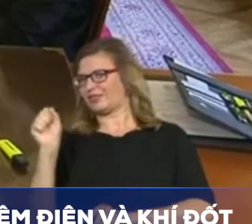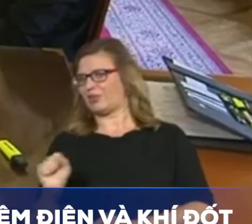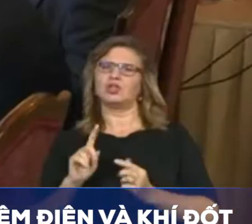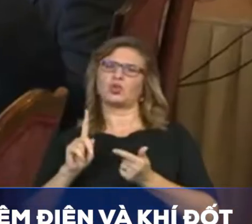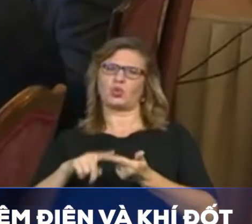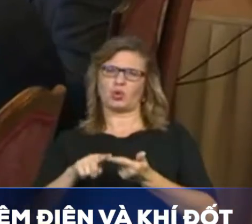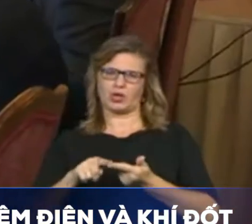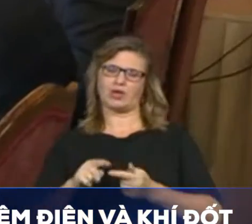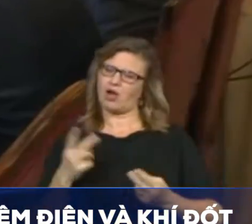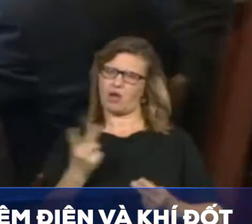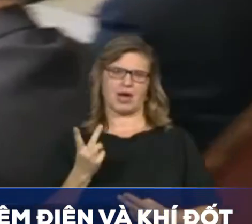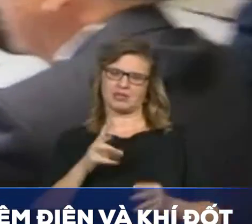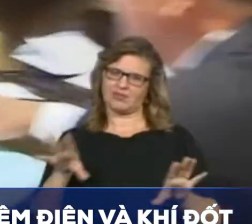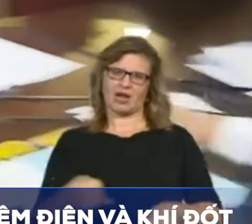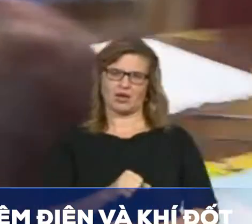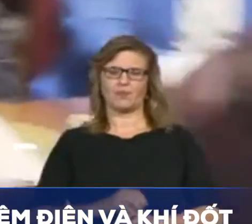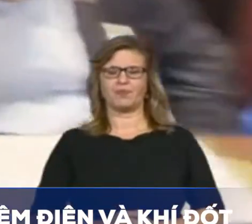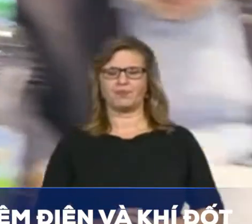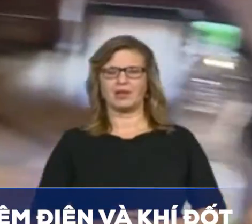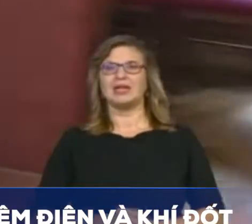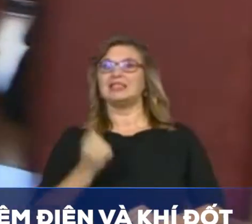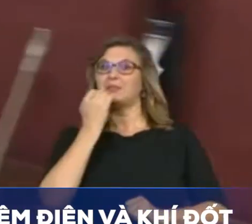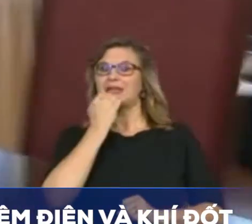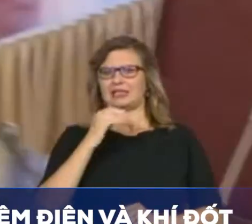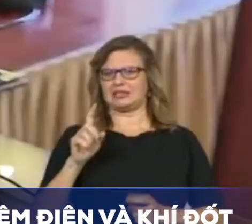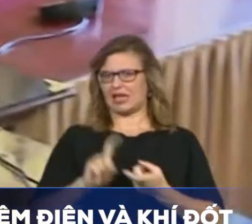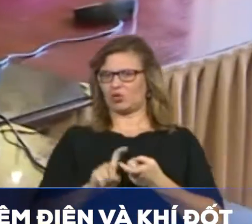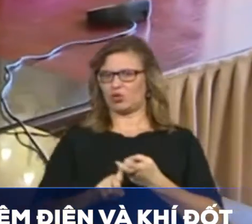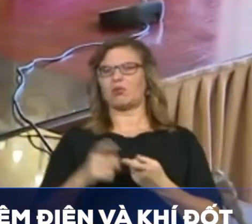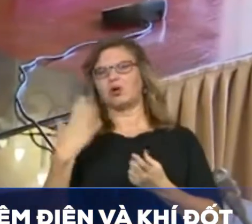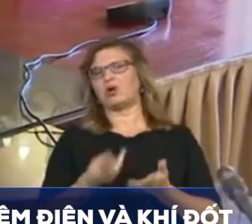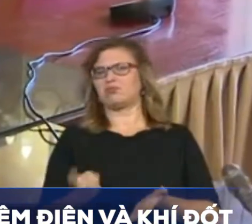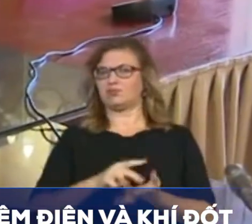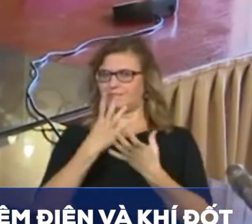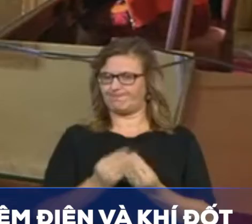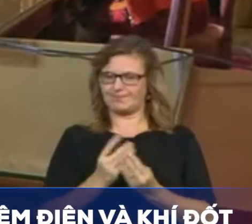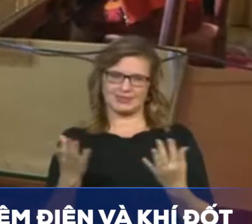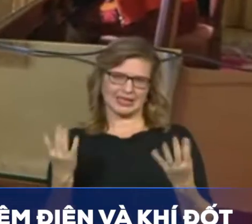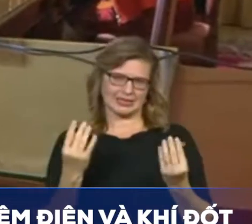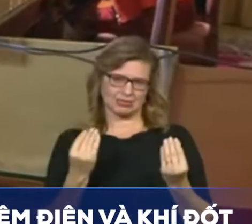mức ban đầu là 12,84 korun 1 lít, thay vì mức là 11,34 korun.